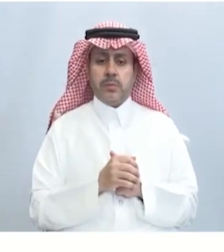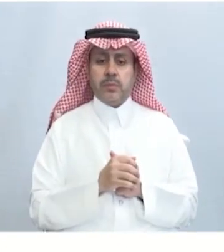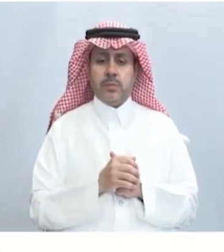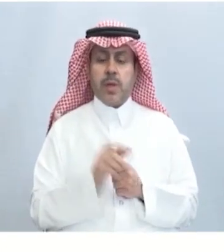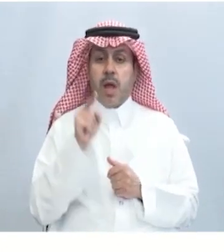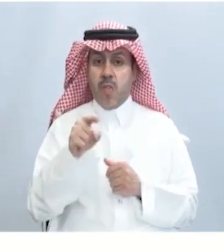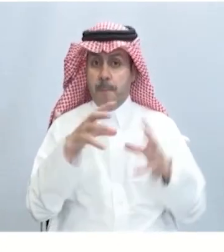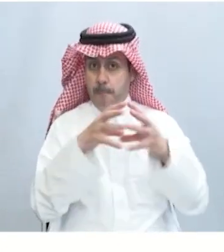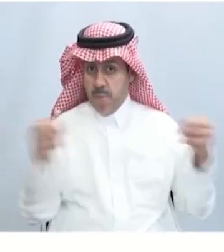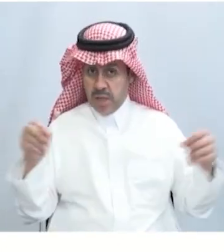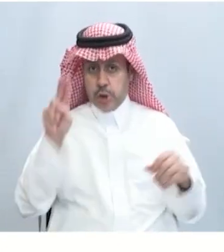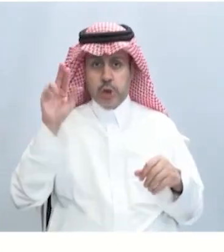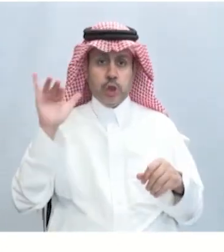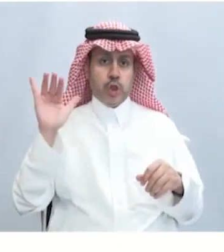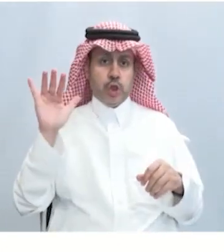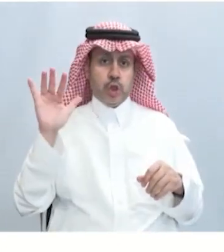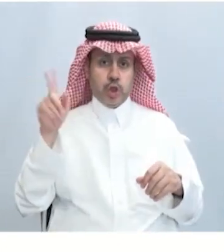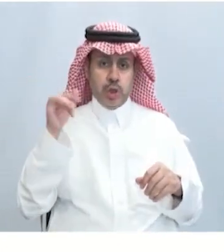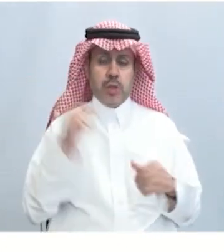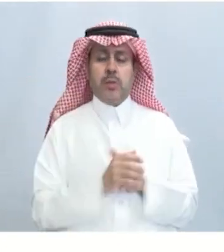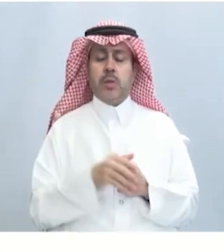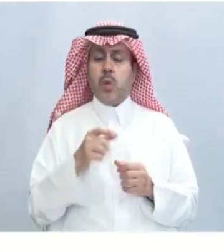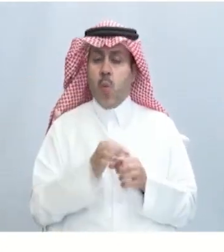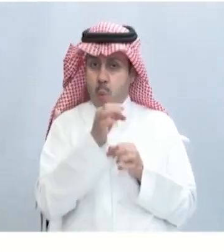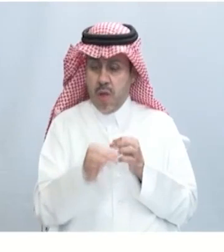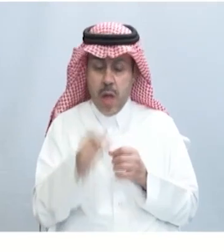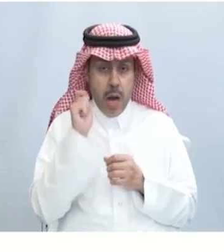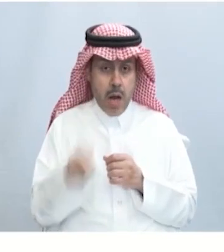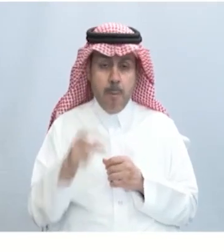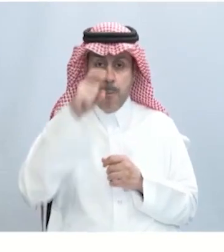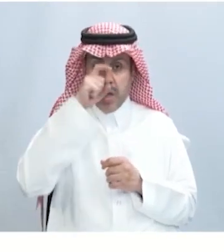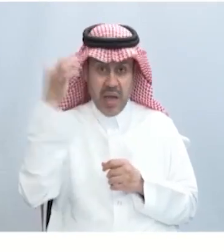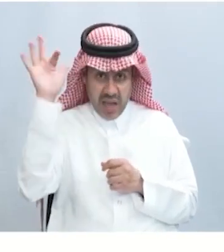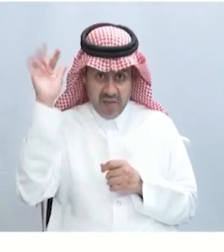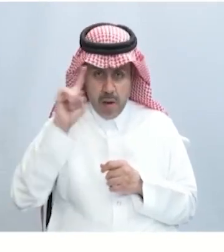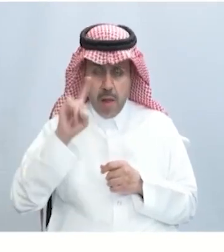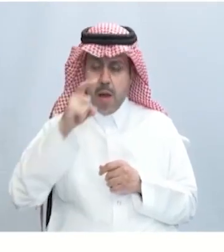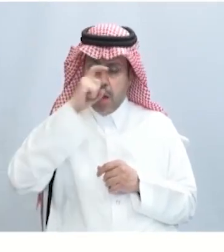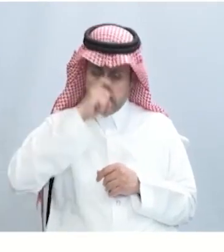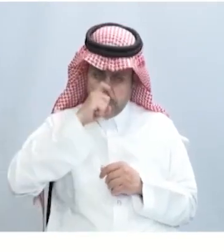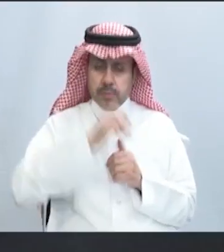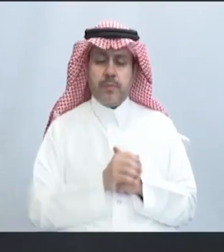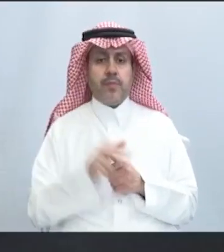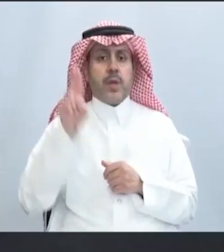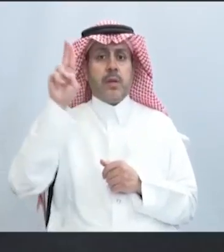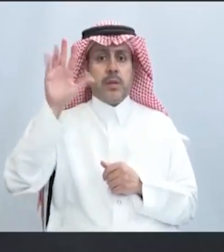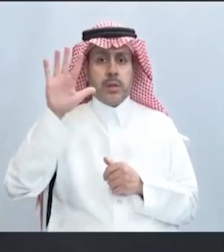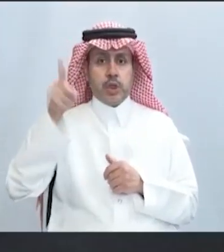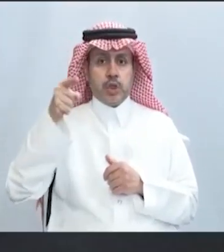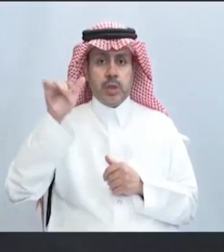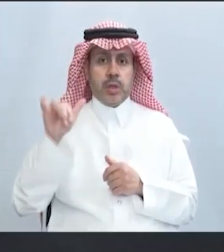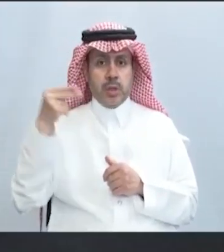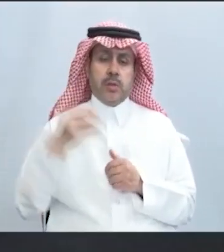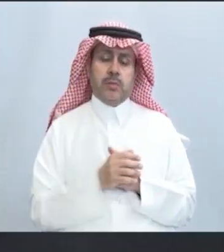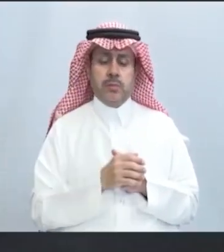ويتحاشى هو وضع احكام ليست خياريه الزاميه هذا يسمى ت تشريعا وضع